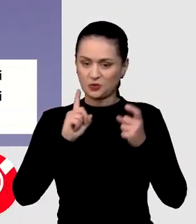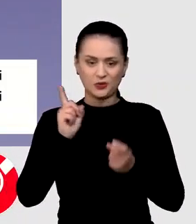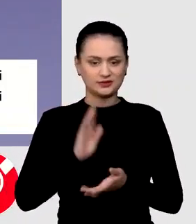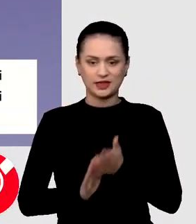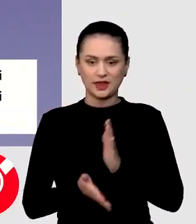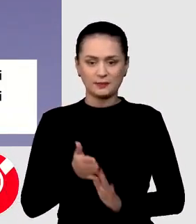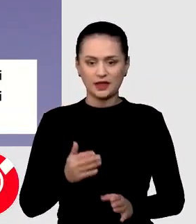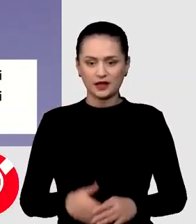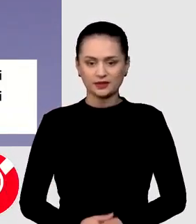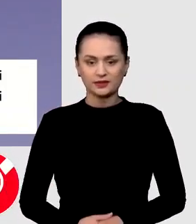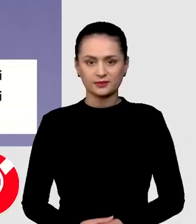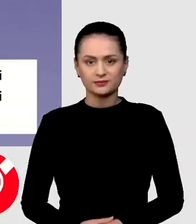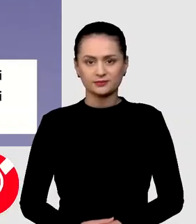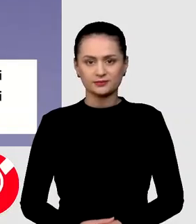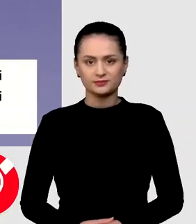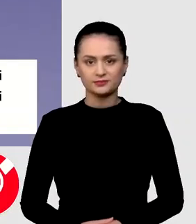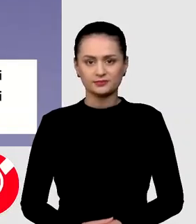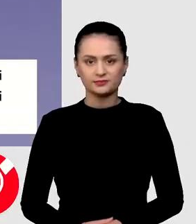is not over,